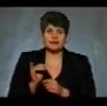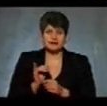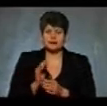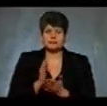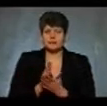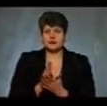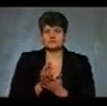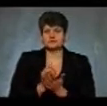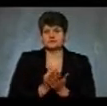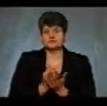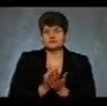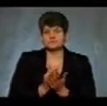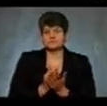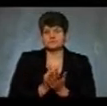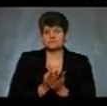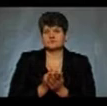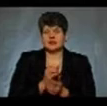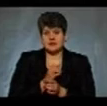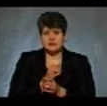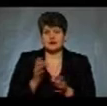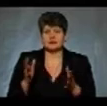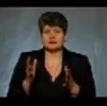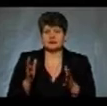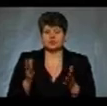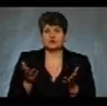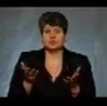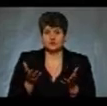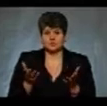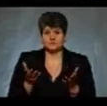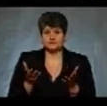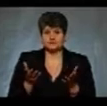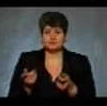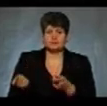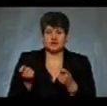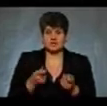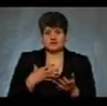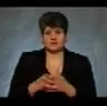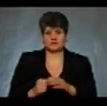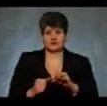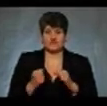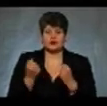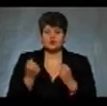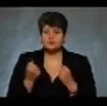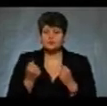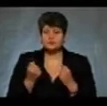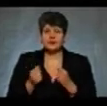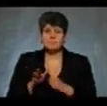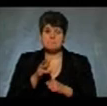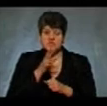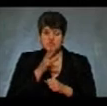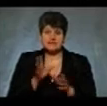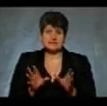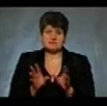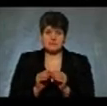мав з собою гранату, яку безпосередньо приніс своєму товаришу. Під час